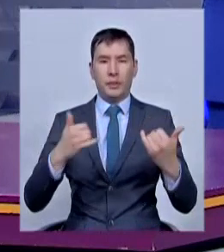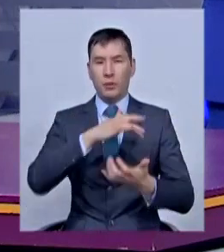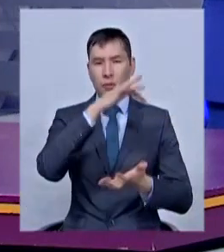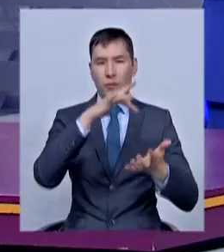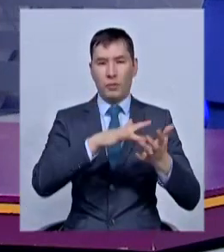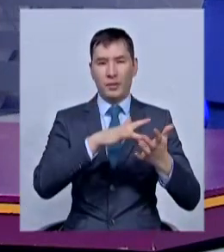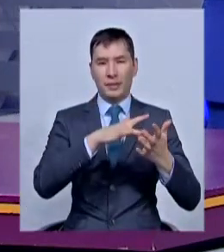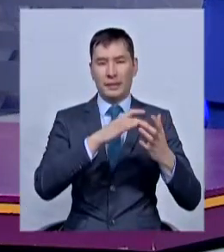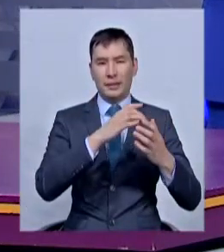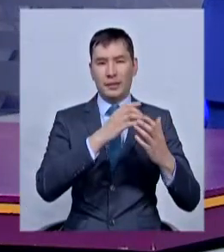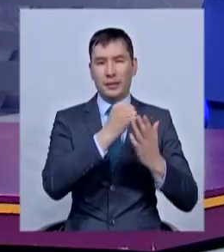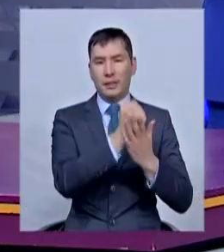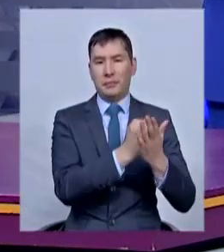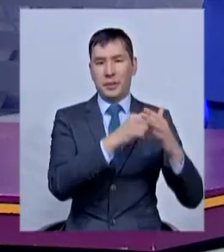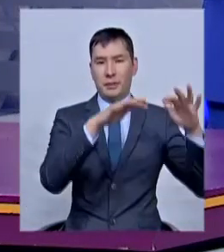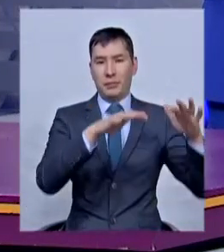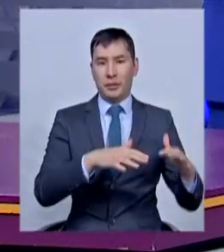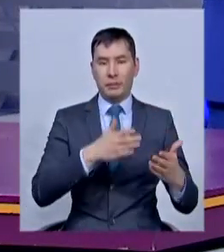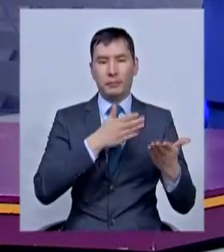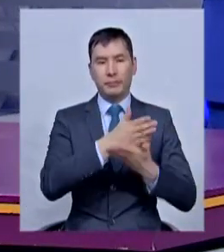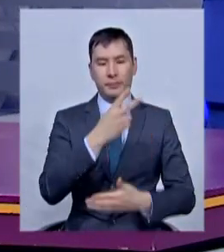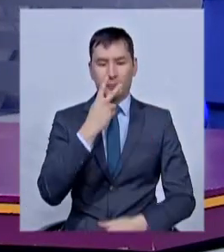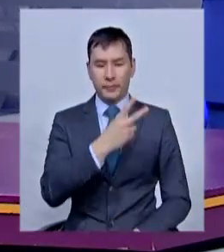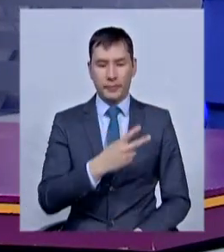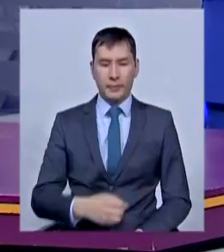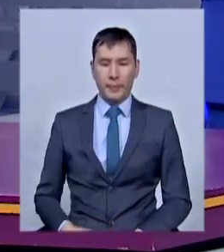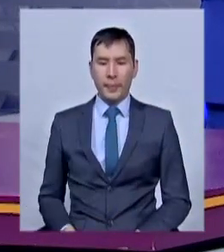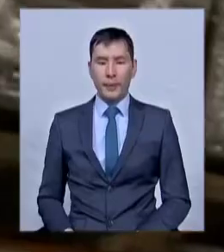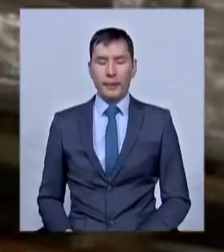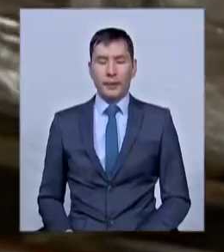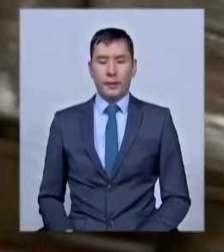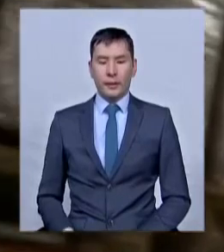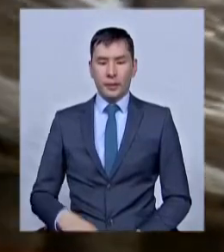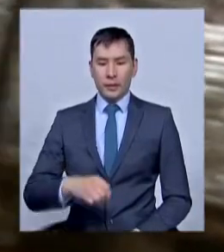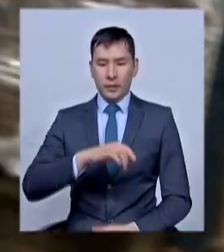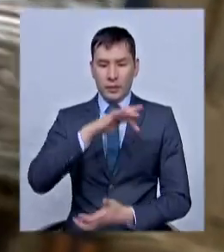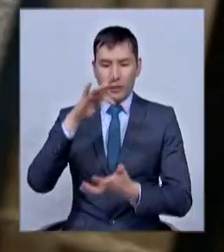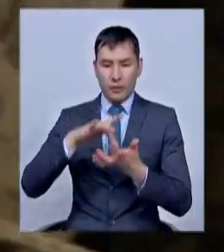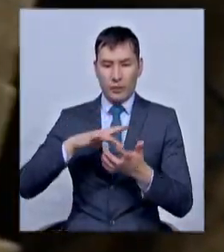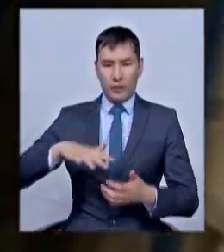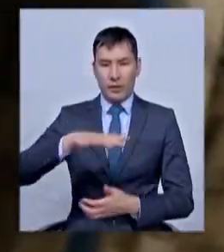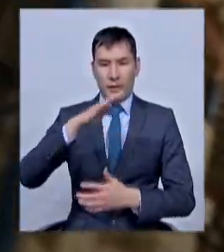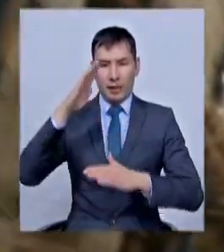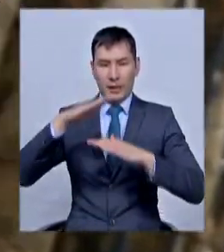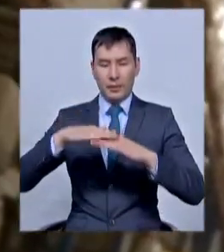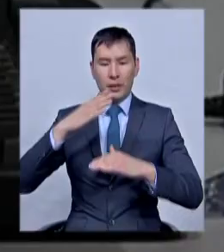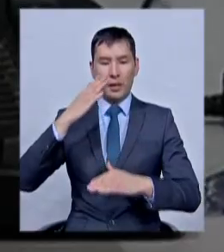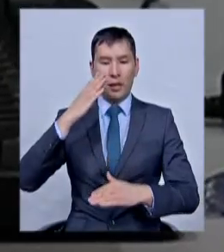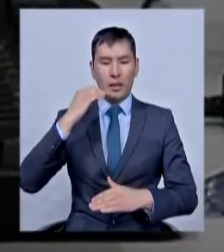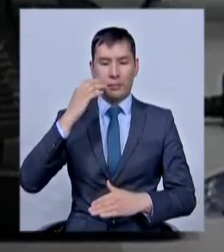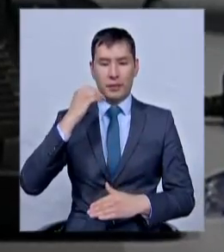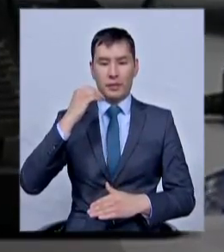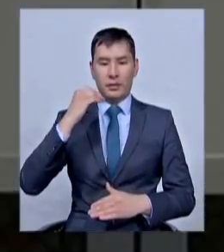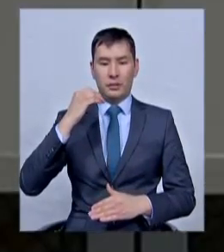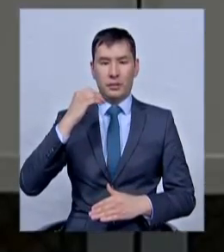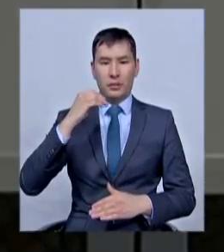мен дәріханаларды аралап қайтты. Сюжетке назар салайық. Қала басшысының тапсырмасы бойынша Алматы республика бойынша бірінші